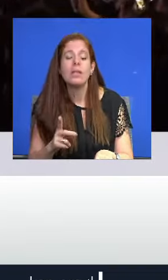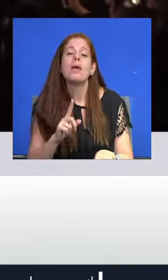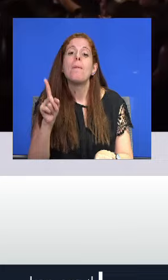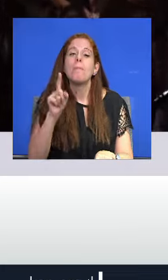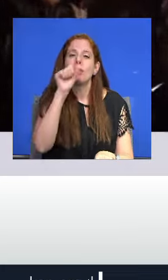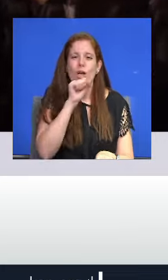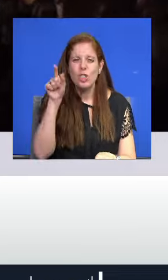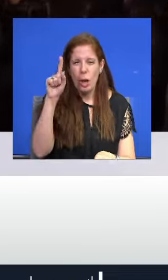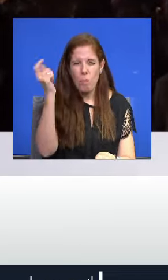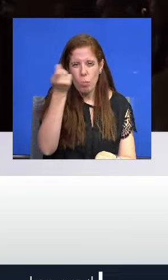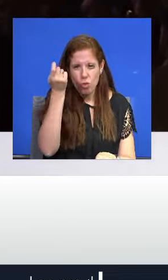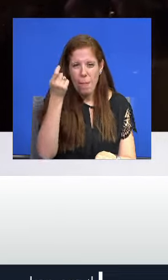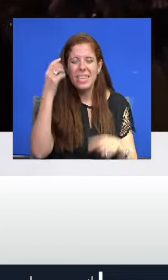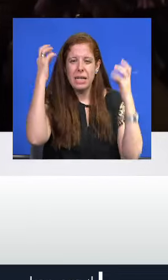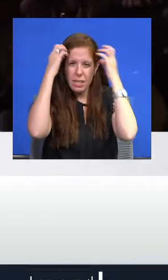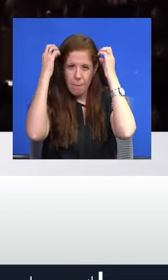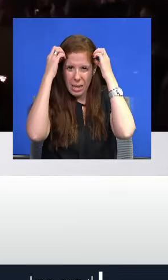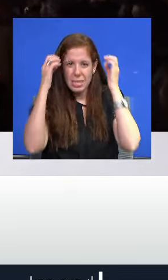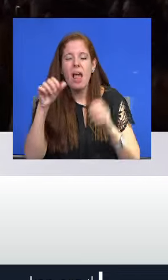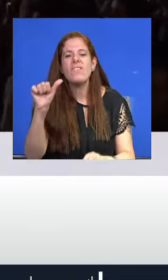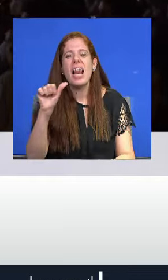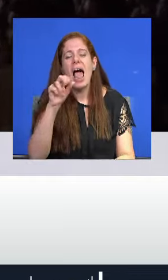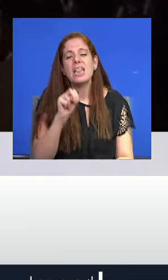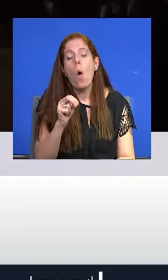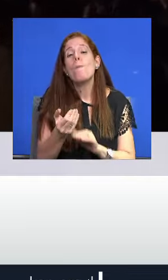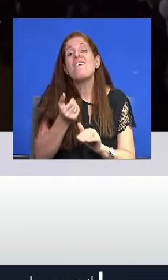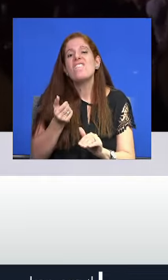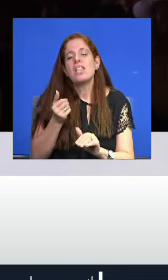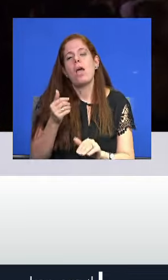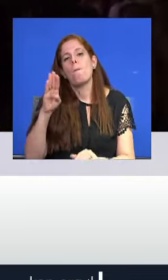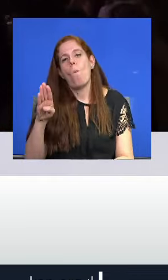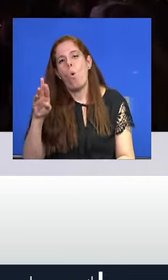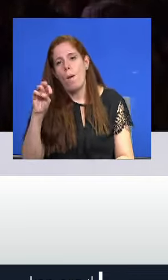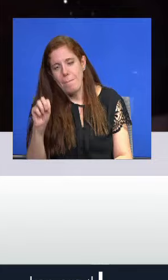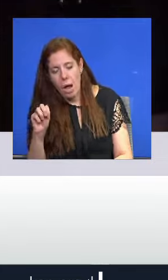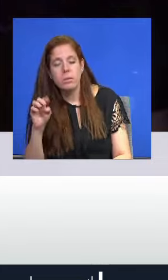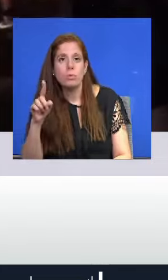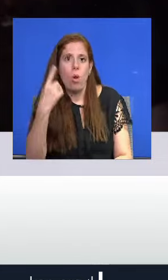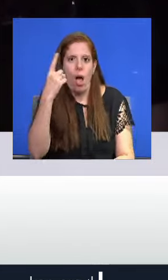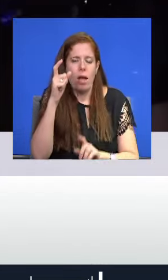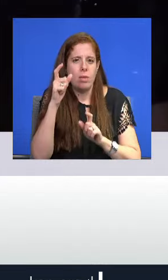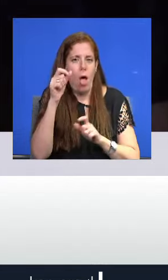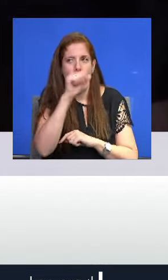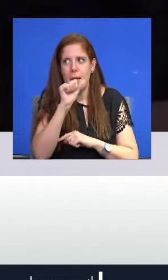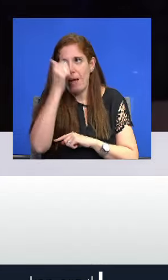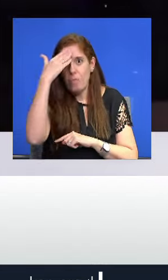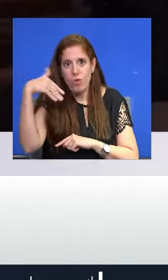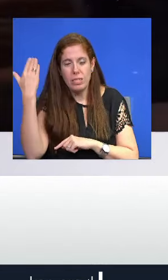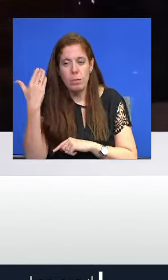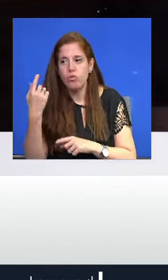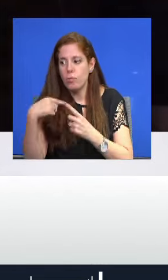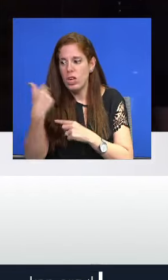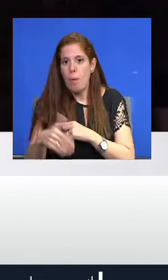ואליעד נחום. ברונו מארס הוא חד משמעית אחד האומנים המושמעים והגדולים שהגיעו כאן לארץ בשנים האחרונות, בוודאי